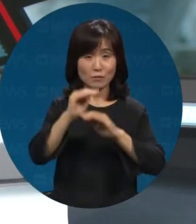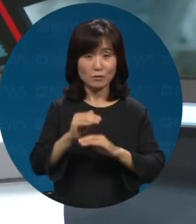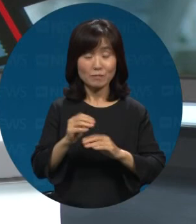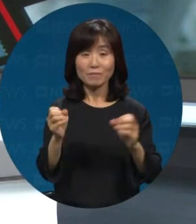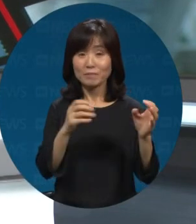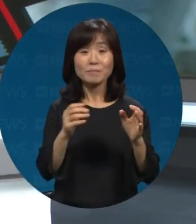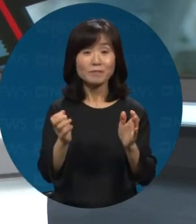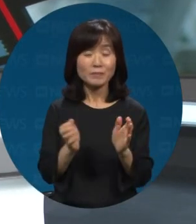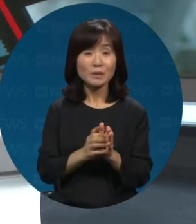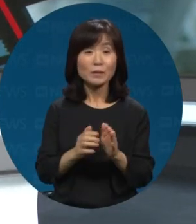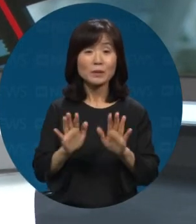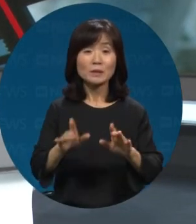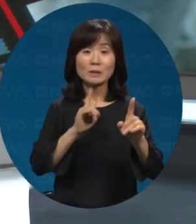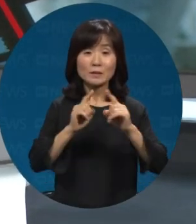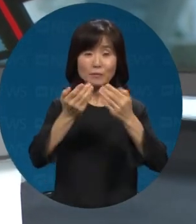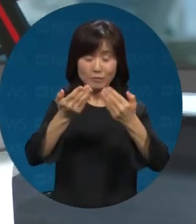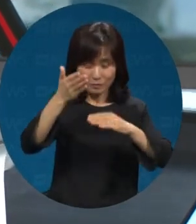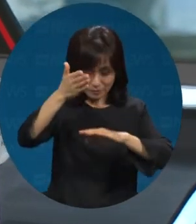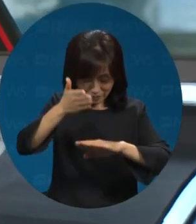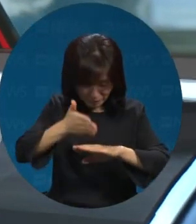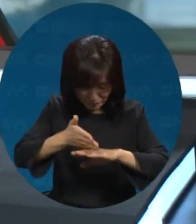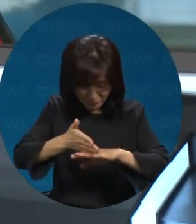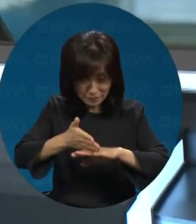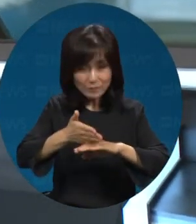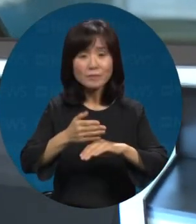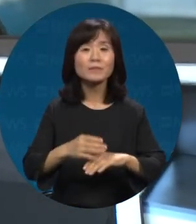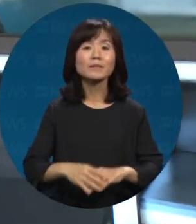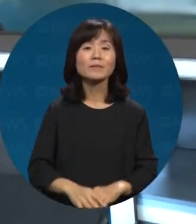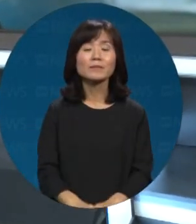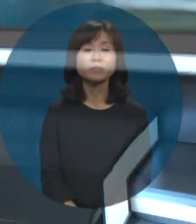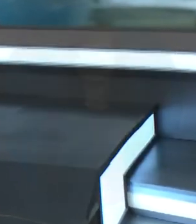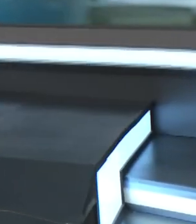살펴봤습니다네 오늘 말씀 잘 들었습니다 감사합니다